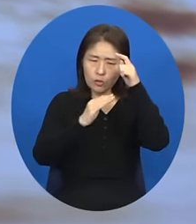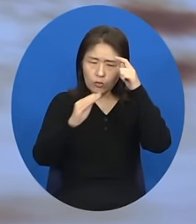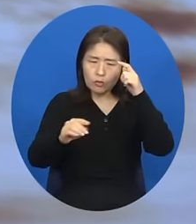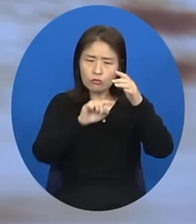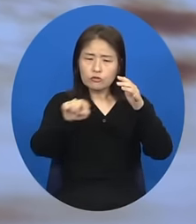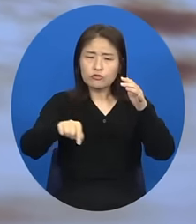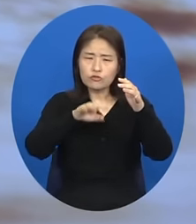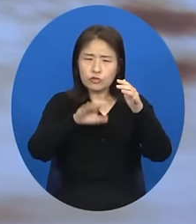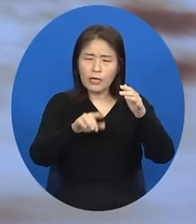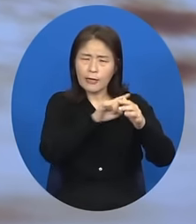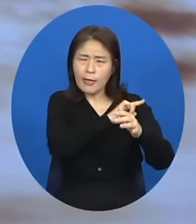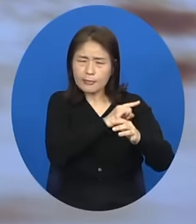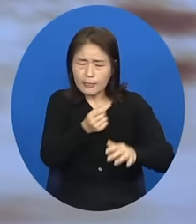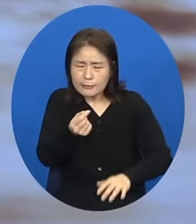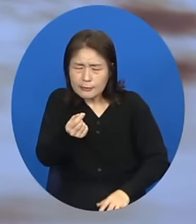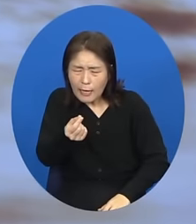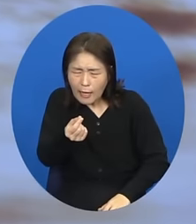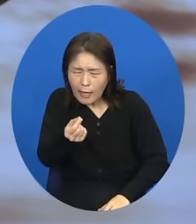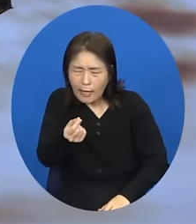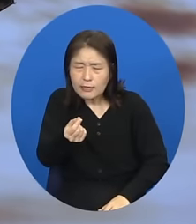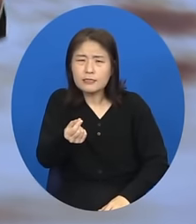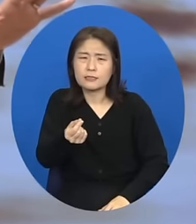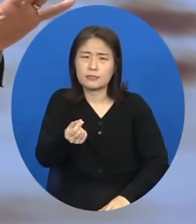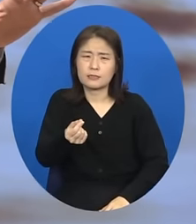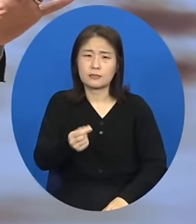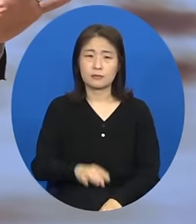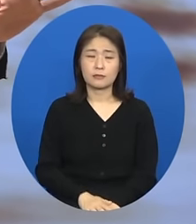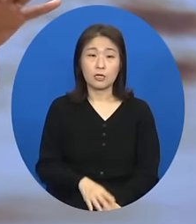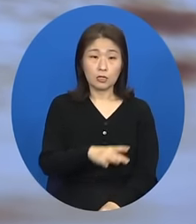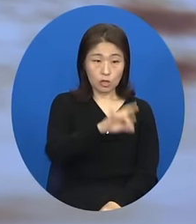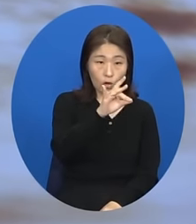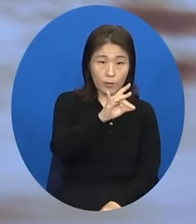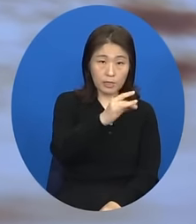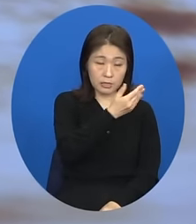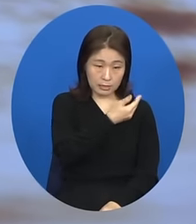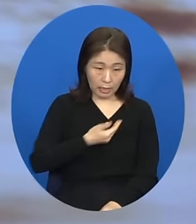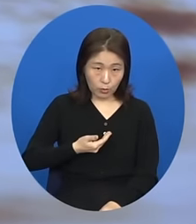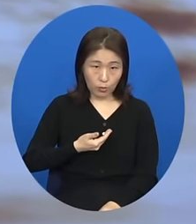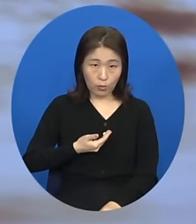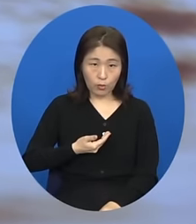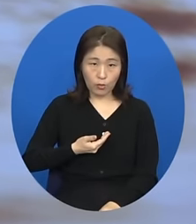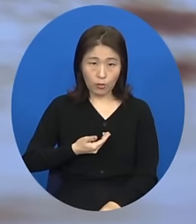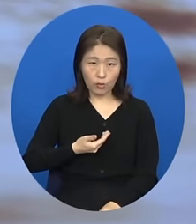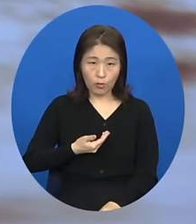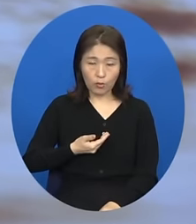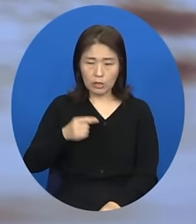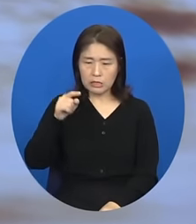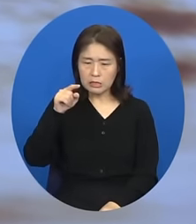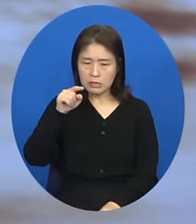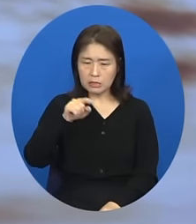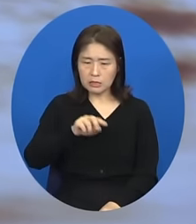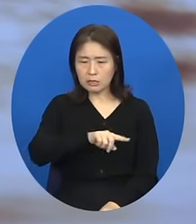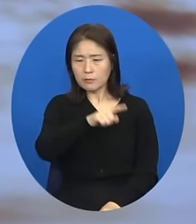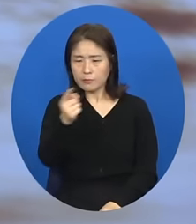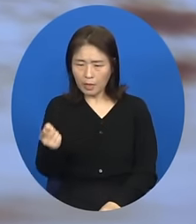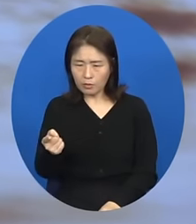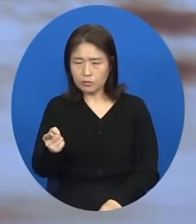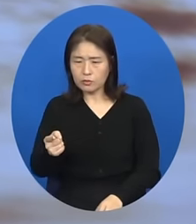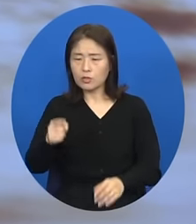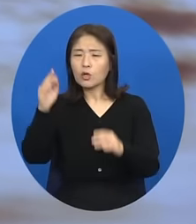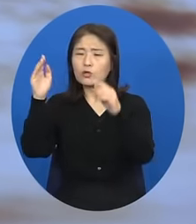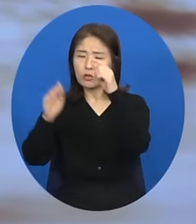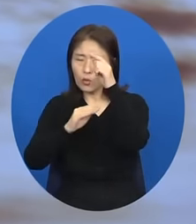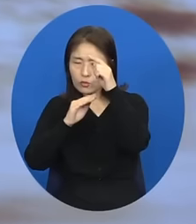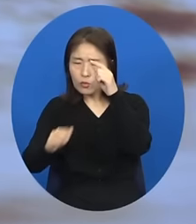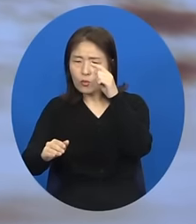거예요. 처음에는 사도들 중에 가장 작은 자였다면 이제는 성도들 중에 가장 작은 자라고